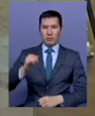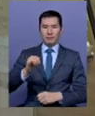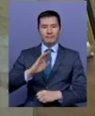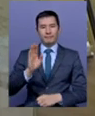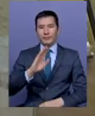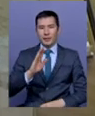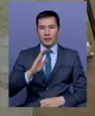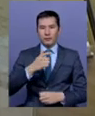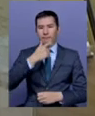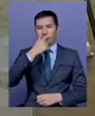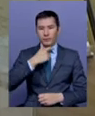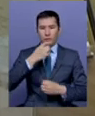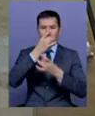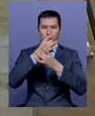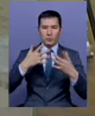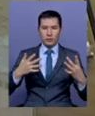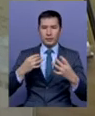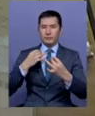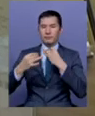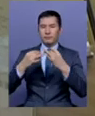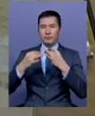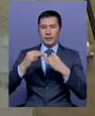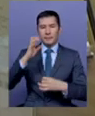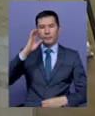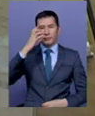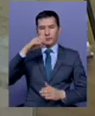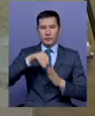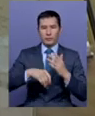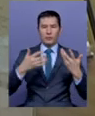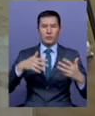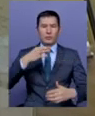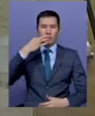бармаймыз. Біздің мамандарымыз барлығы осы салада психолог мамандар 20 жылдан астам тәжірибесі бар.